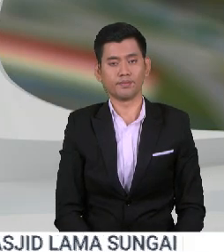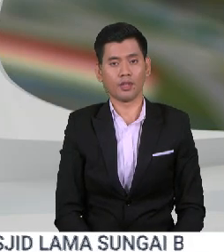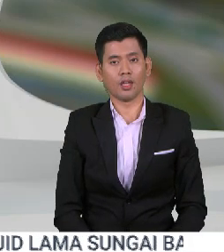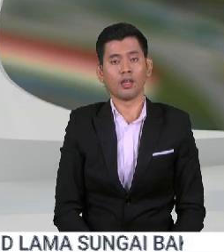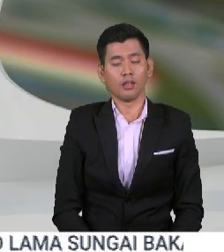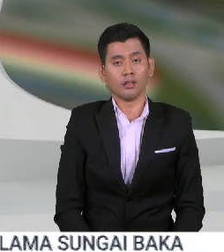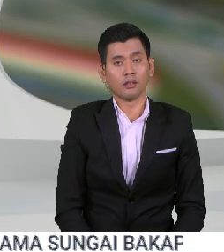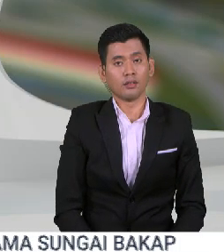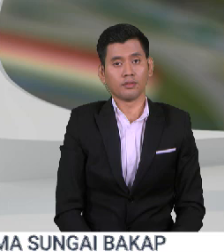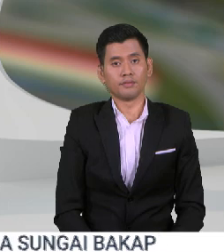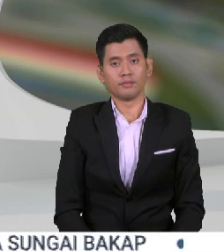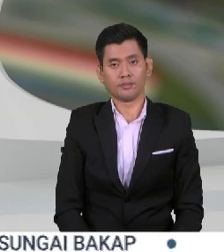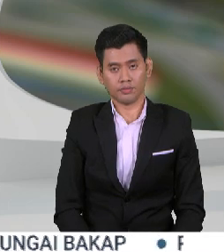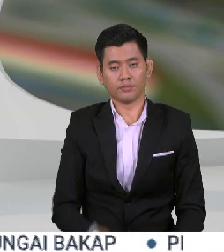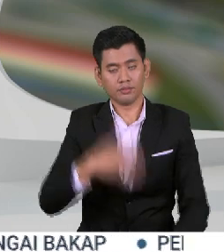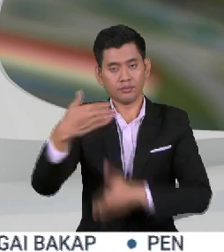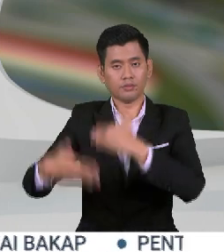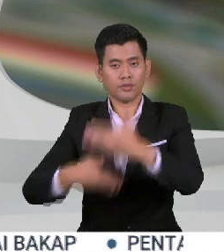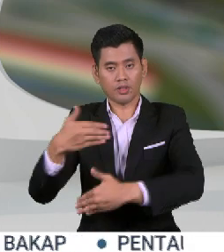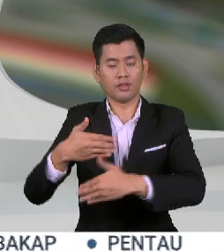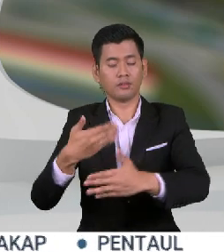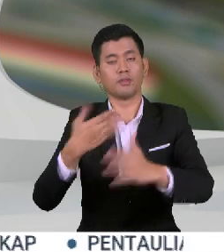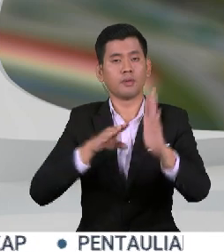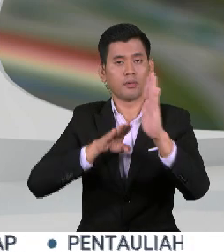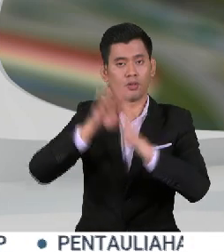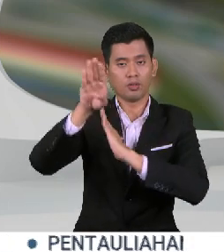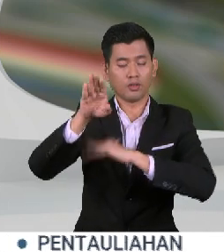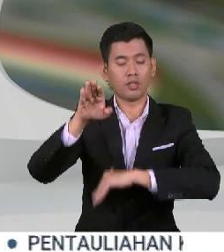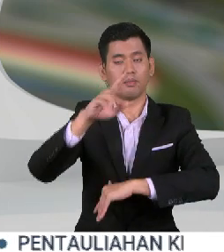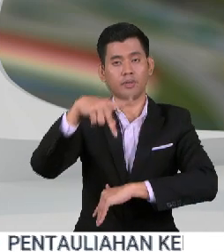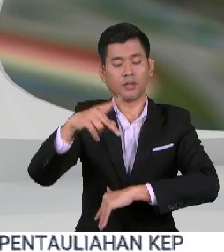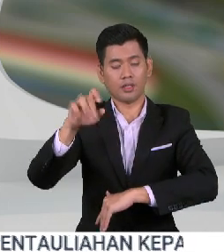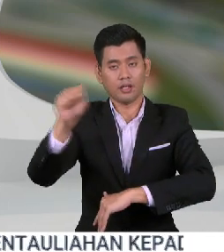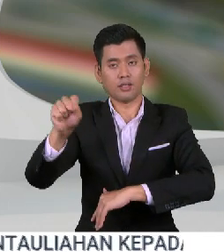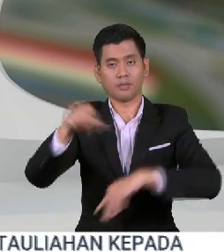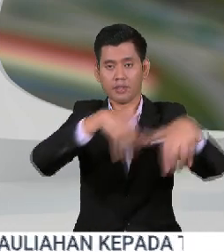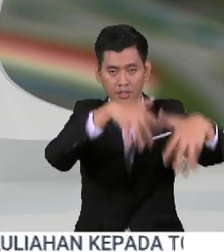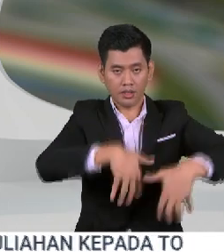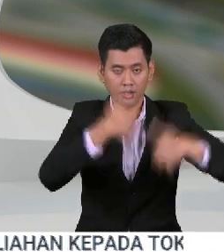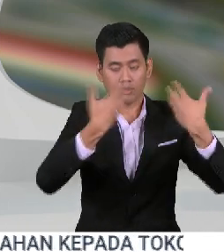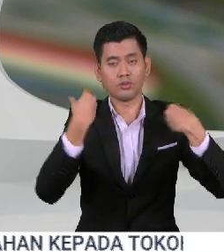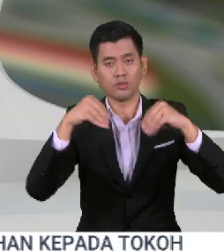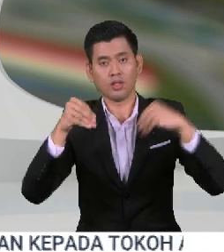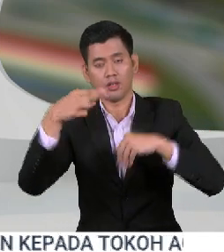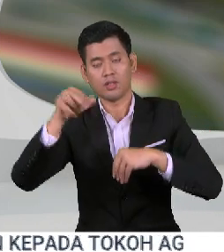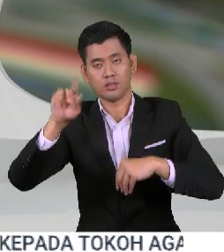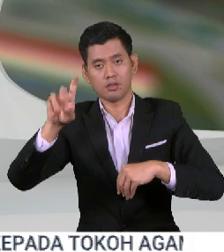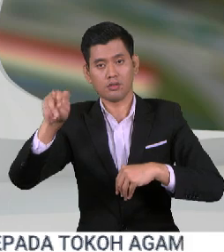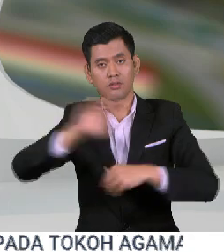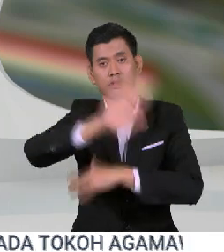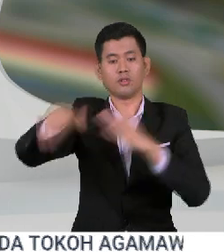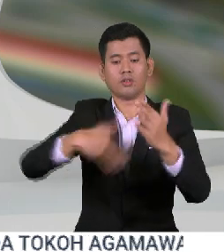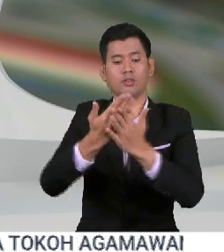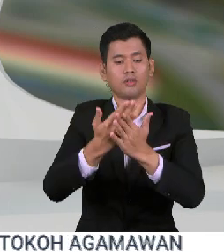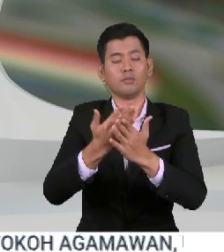berbadan dan kemajuan pertanian selango pcps meneruskan program jualan Esra Rahma di seluruh negeri ini bagi